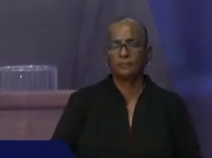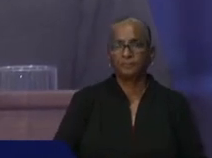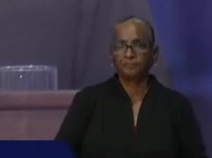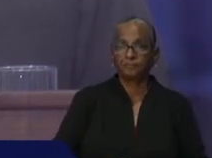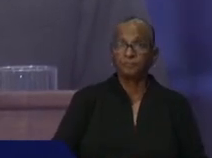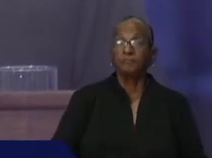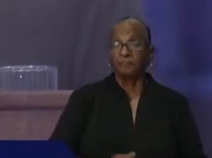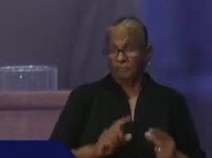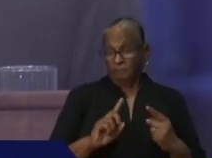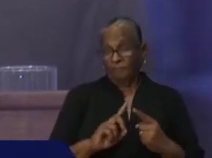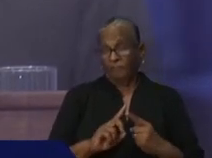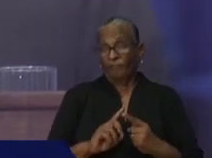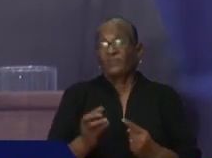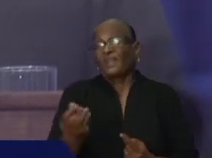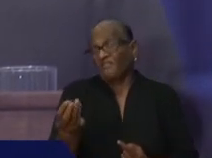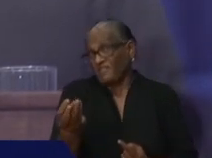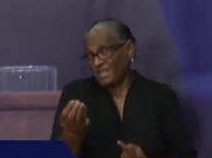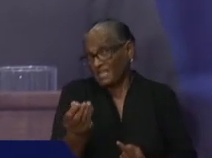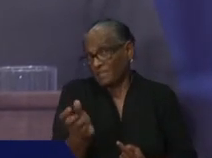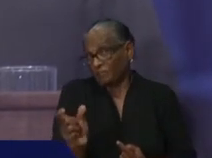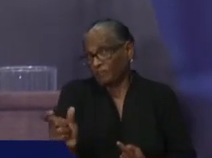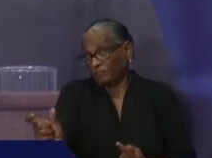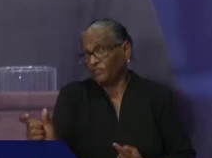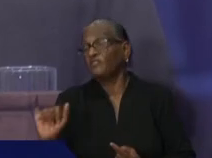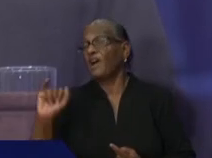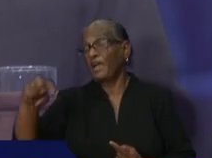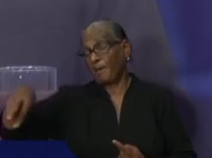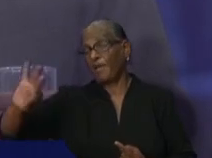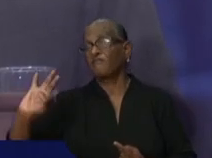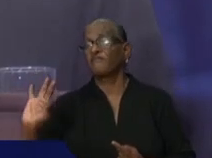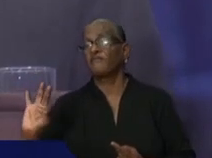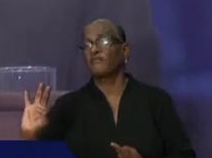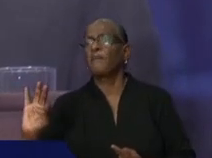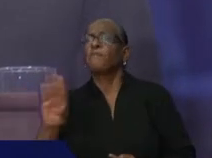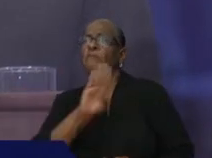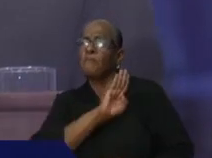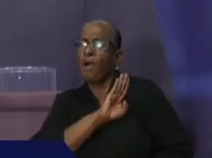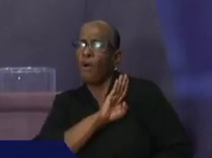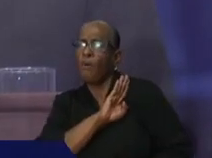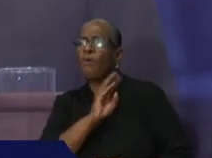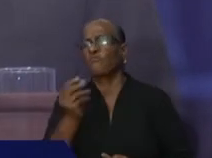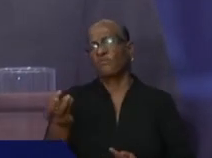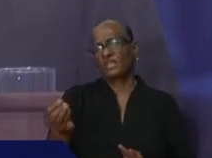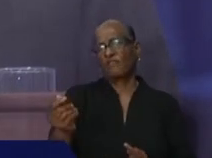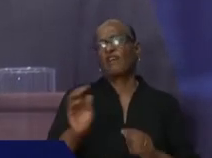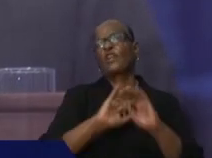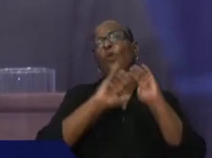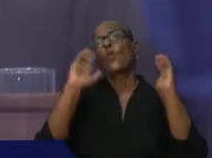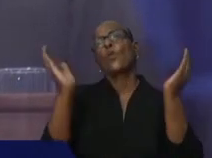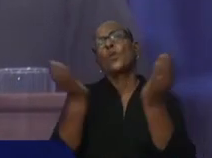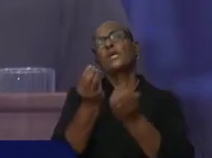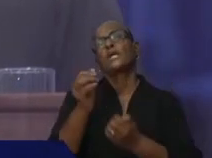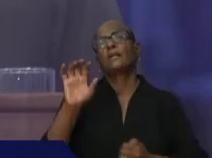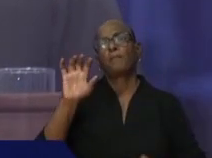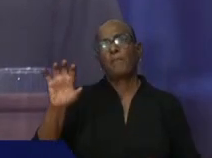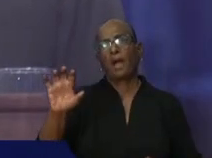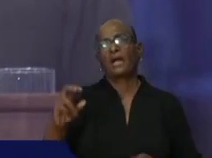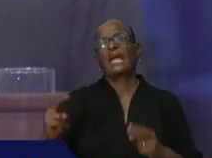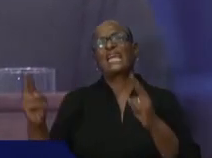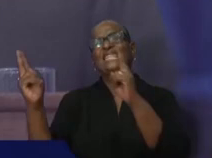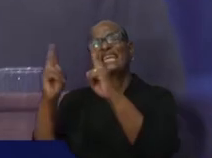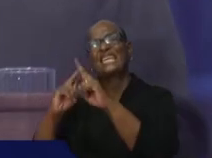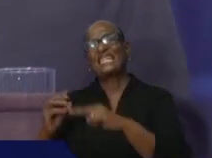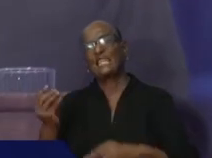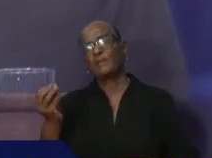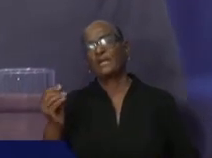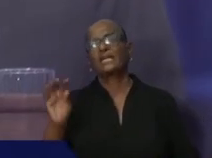En dan gaat het om financiële middelen van IMF, maar ook financiële middelen van de World Bank en de Inter-American Development